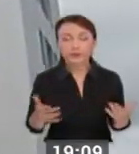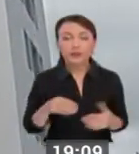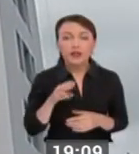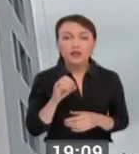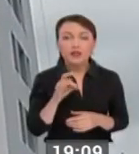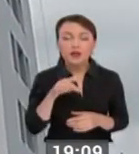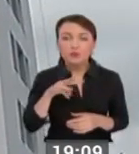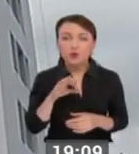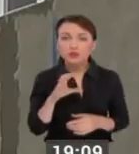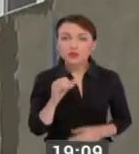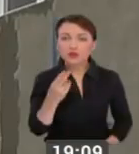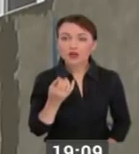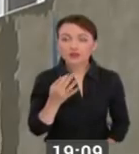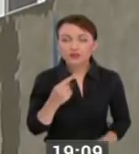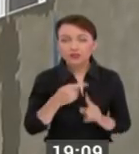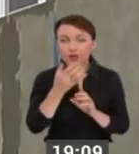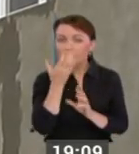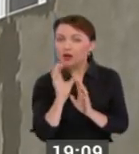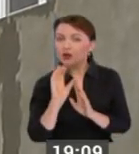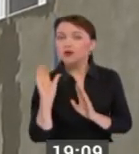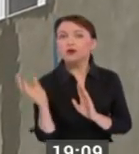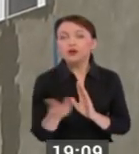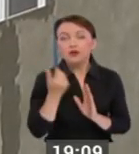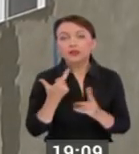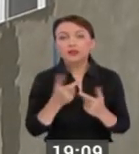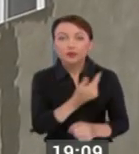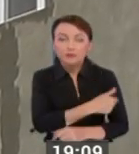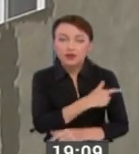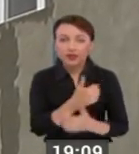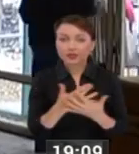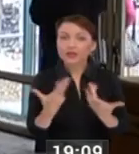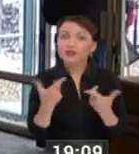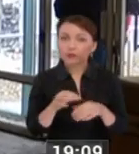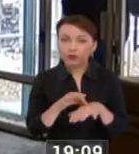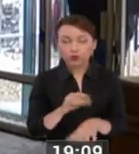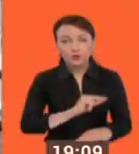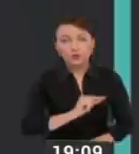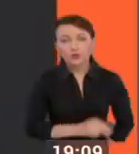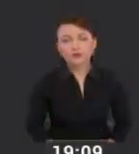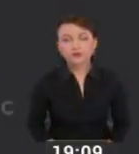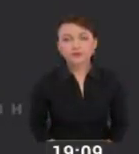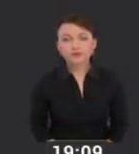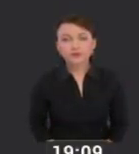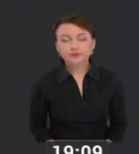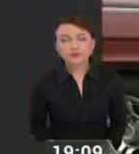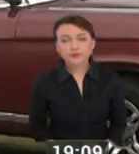Термосанація лікарень. У столиці триває утеплення медичних закладів. Де саме проводять роботи?